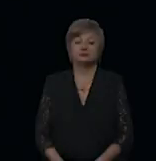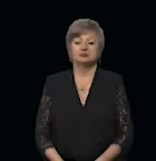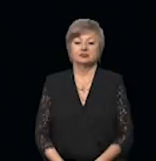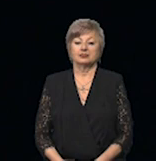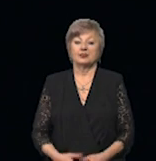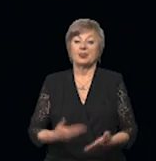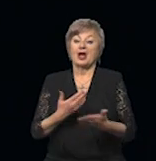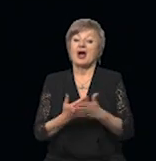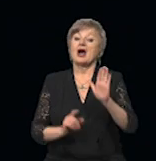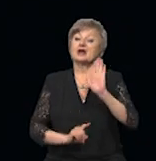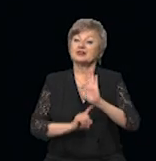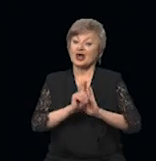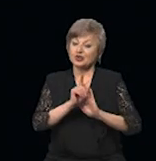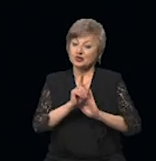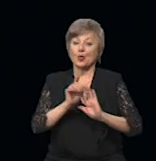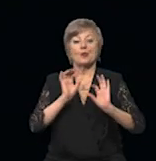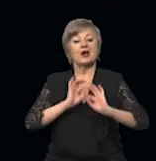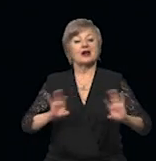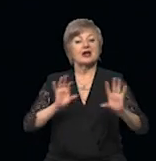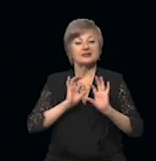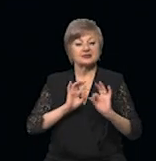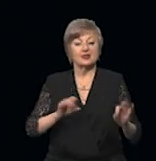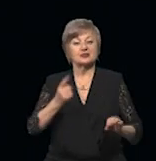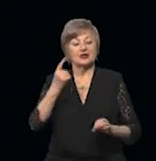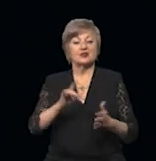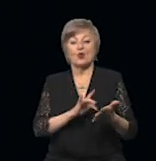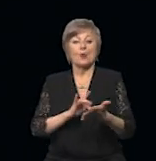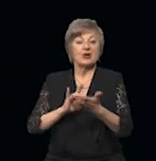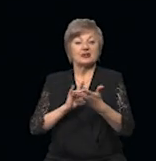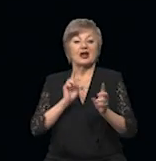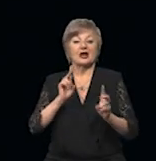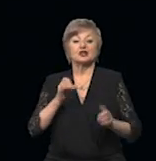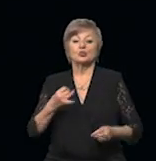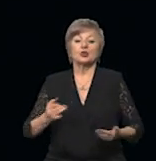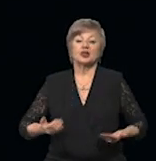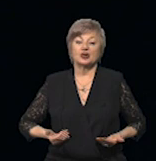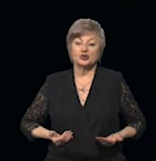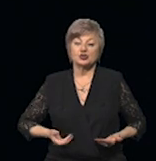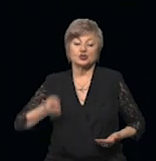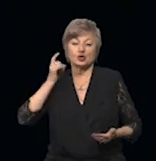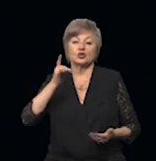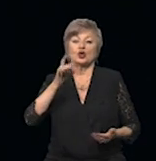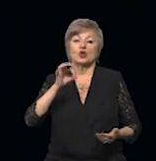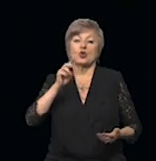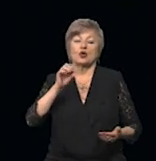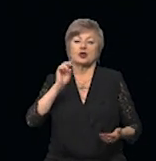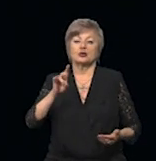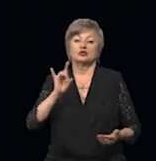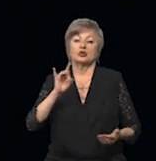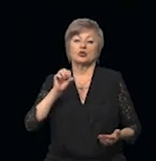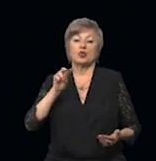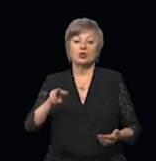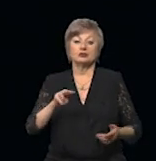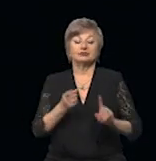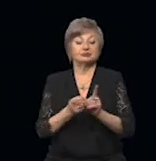А розпочнемо ми з розповіді про ще одного мандрівника, людину, яка живе у стилі рок-н-рол і вміє перетворювати слова